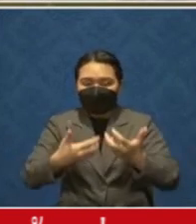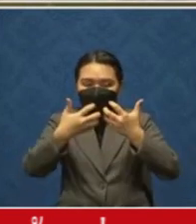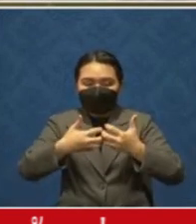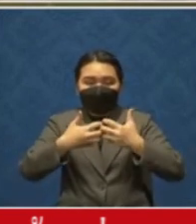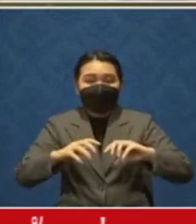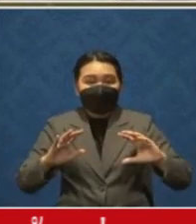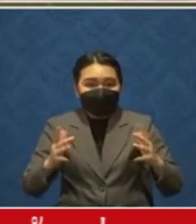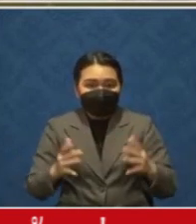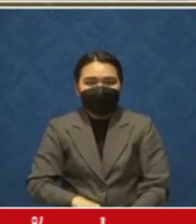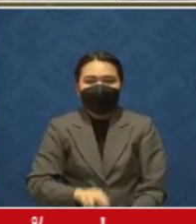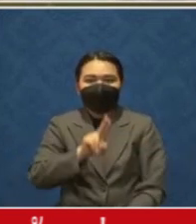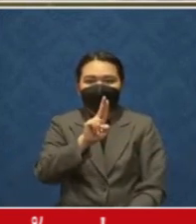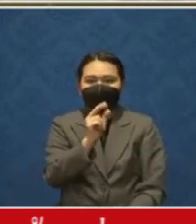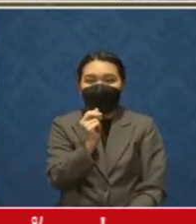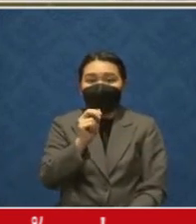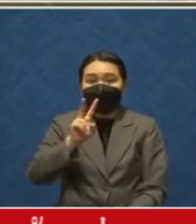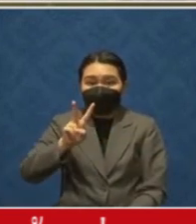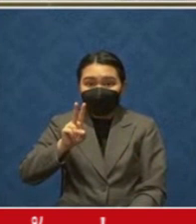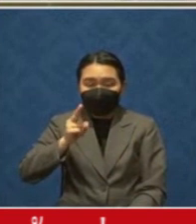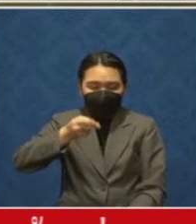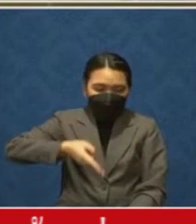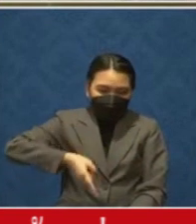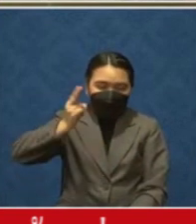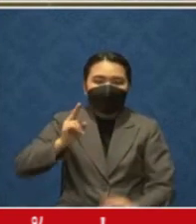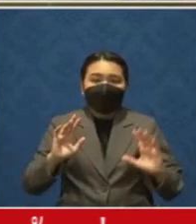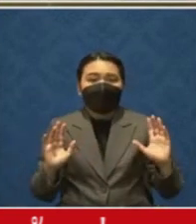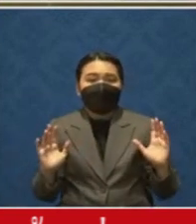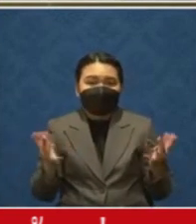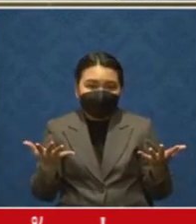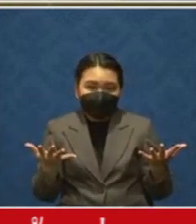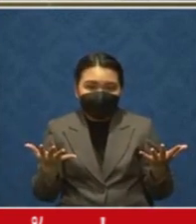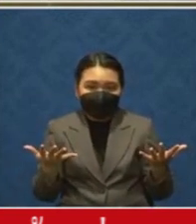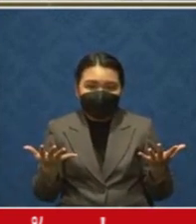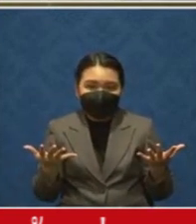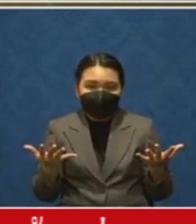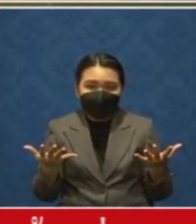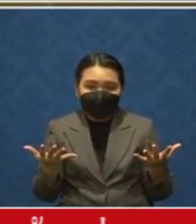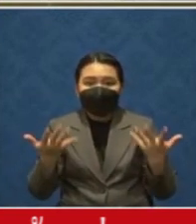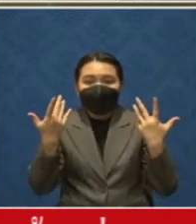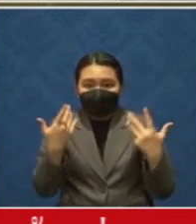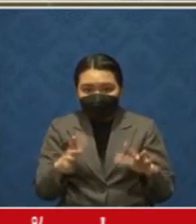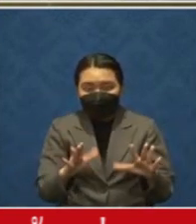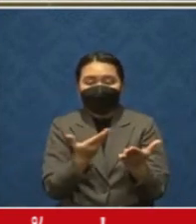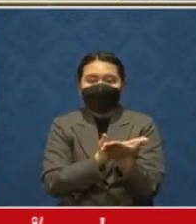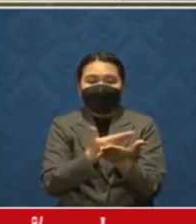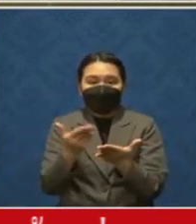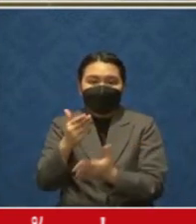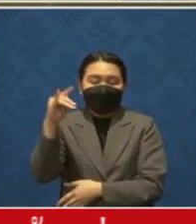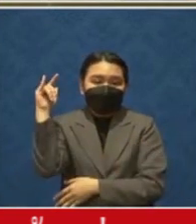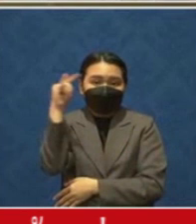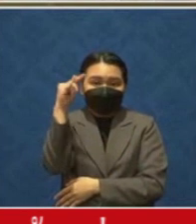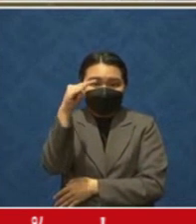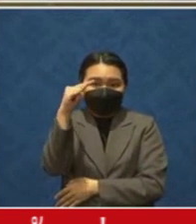UAV ไร้อาวุธสู่การจัดซื้อเครื่องบิน